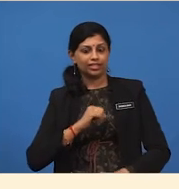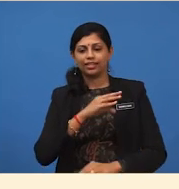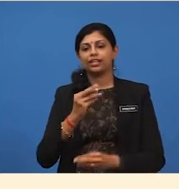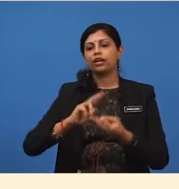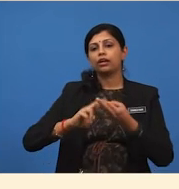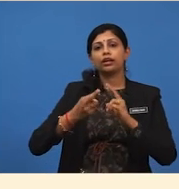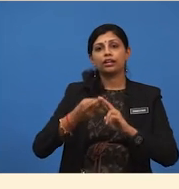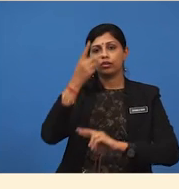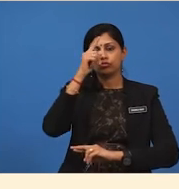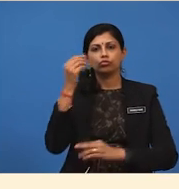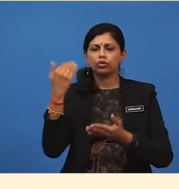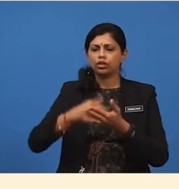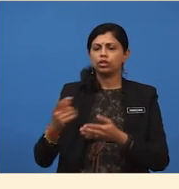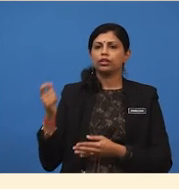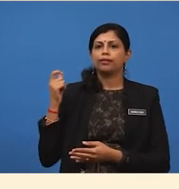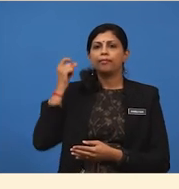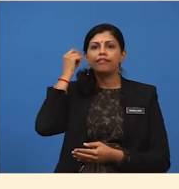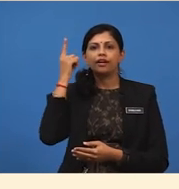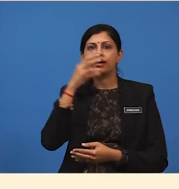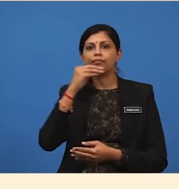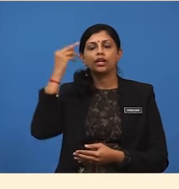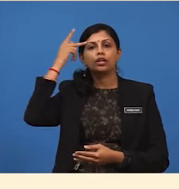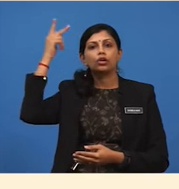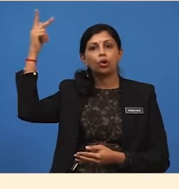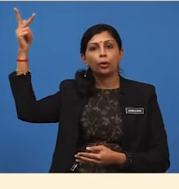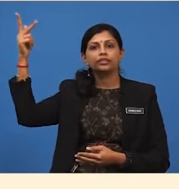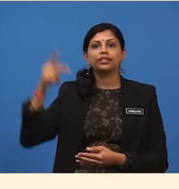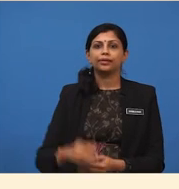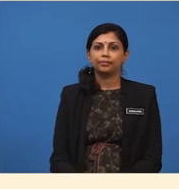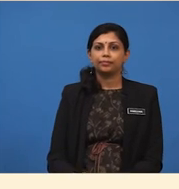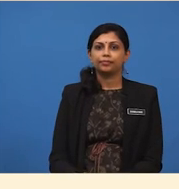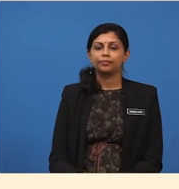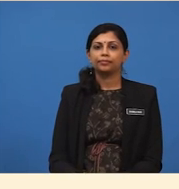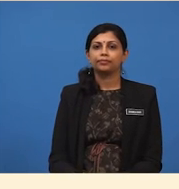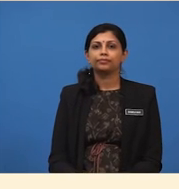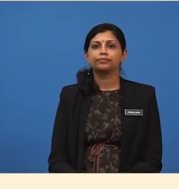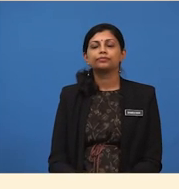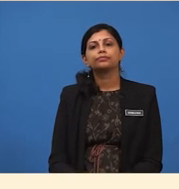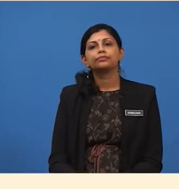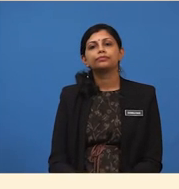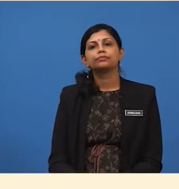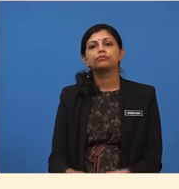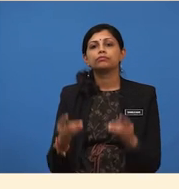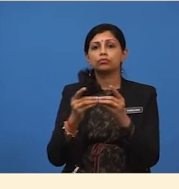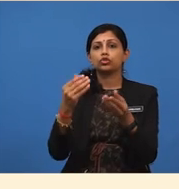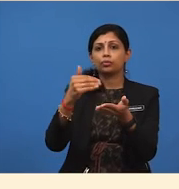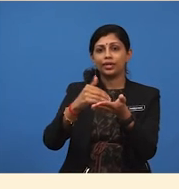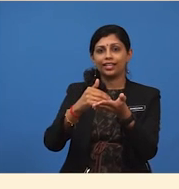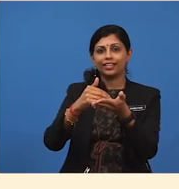guru dan rakan-rakan di sekolah bagi memantapkan lagi kefahaman konsep terhadap tajuk